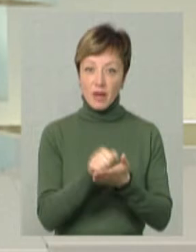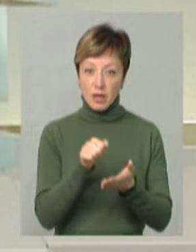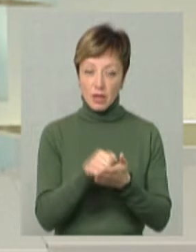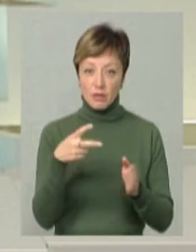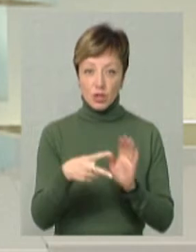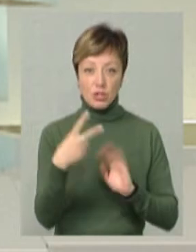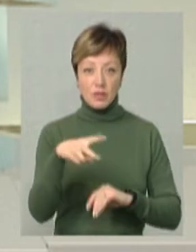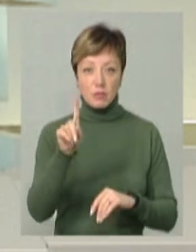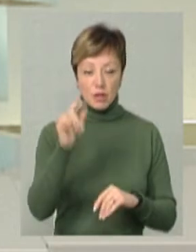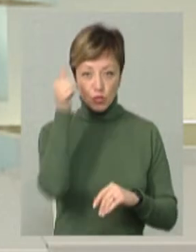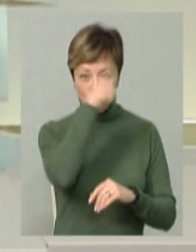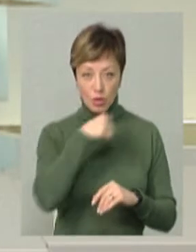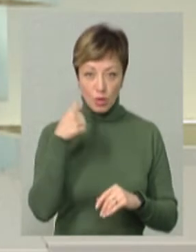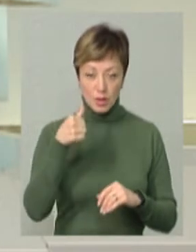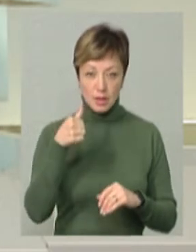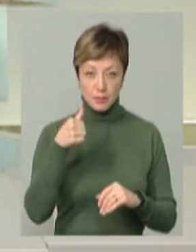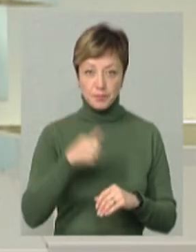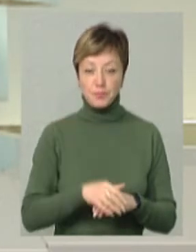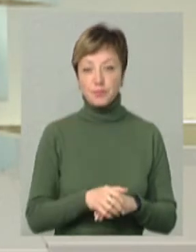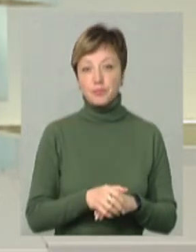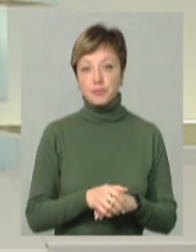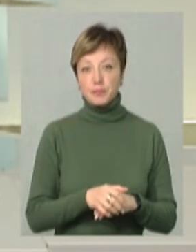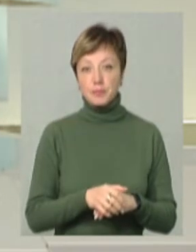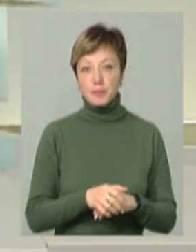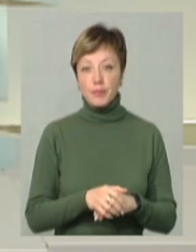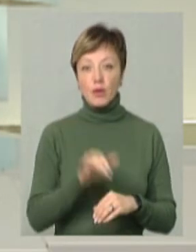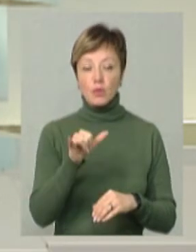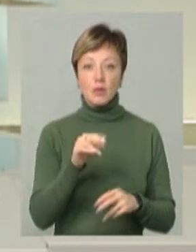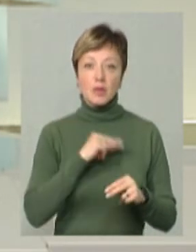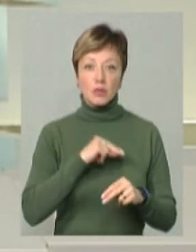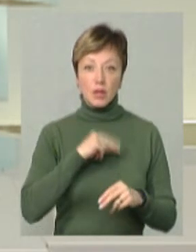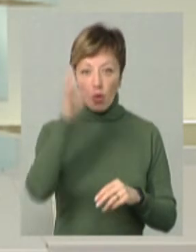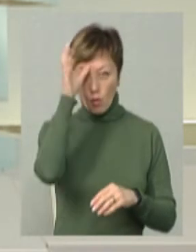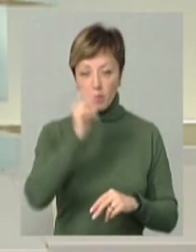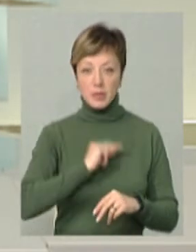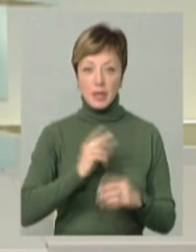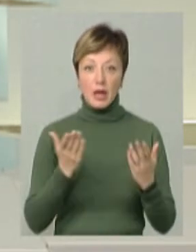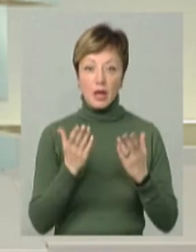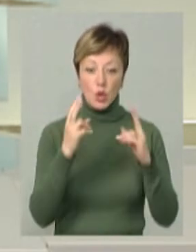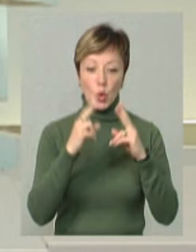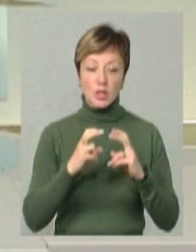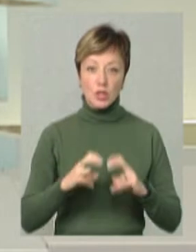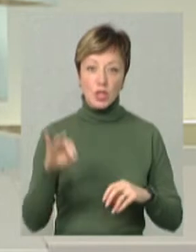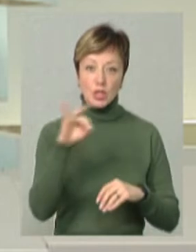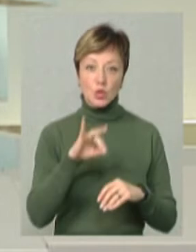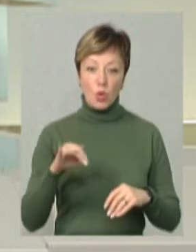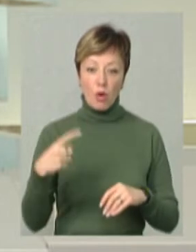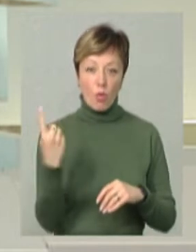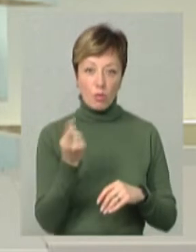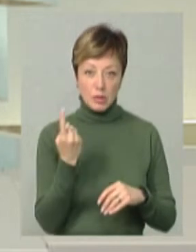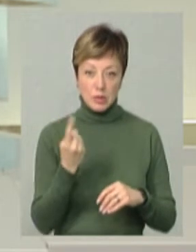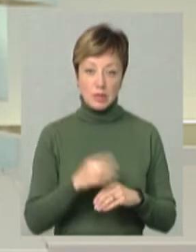в 2021 році. От, у них працюють наукові співробітники, які досліджують історію